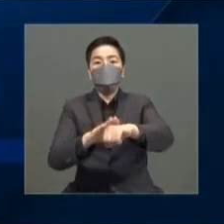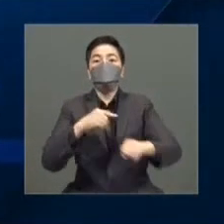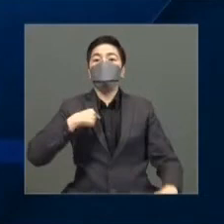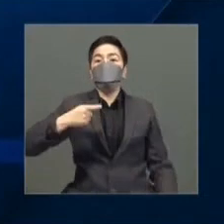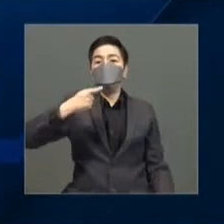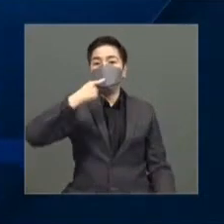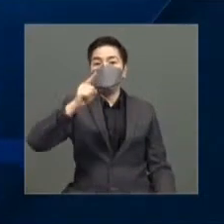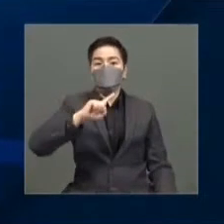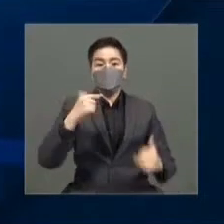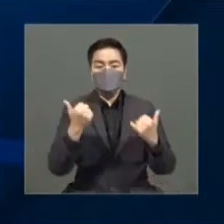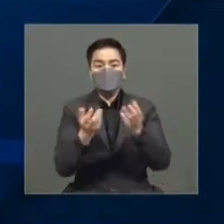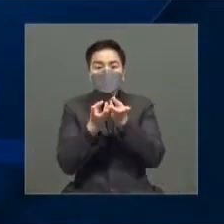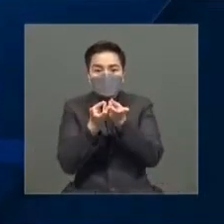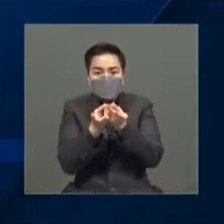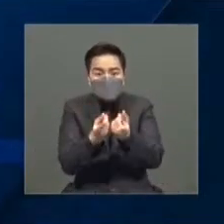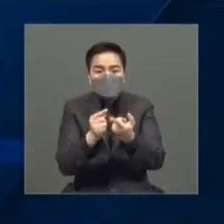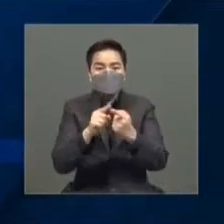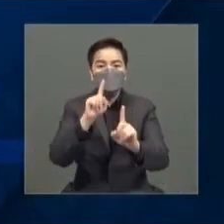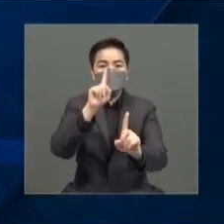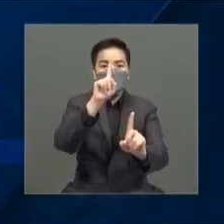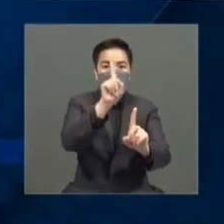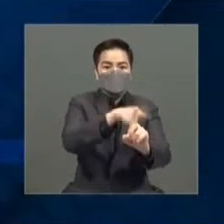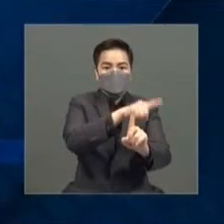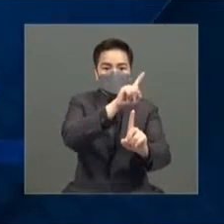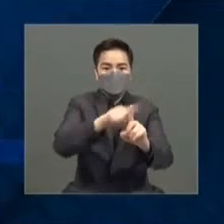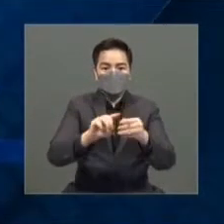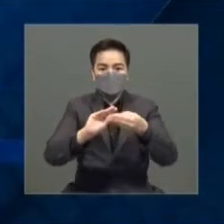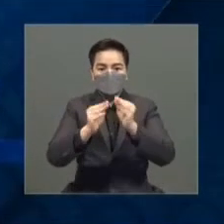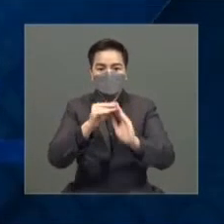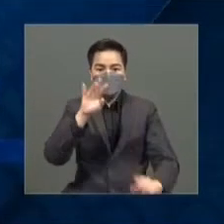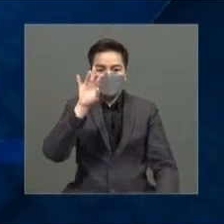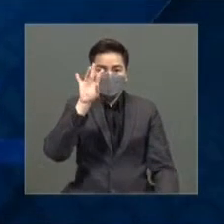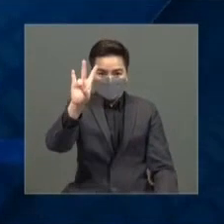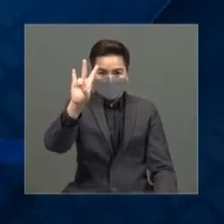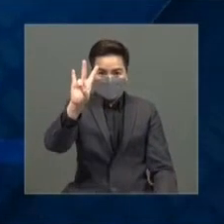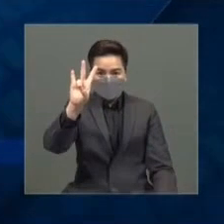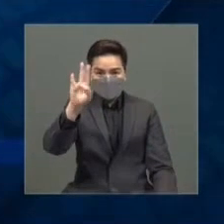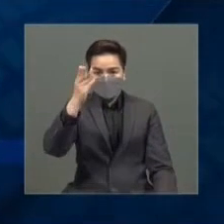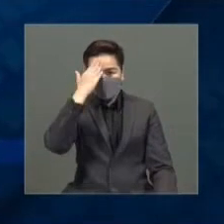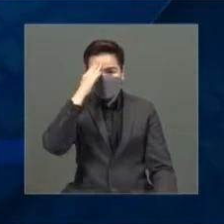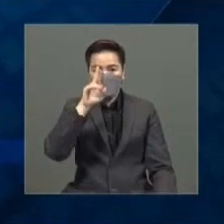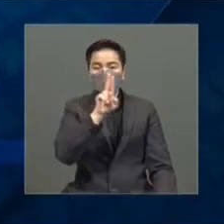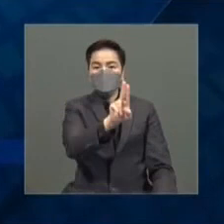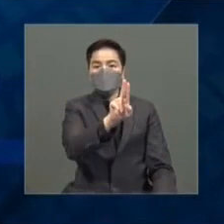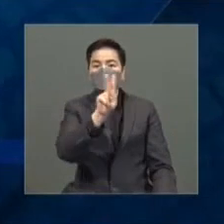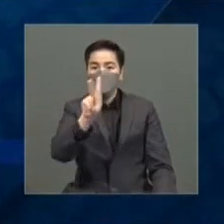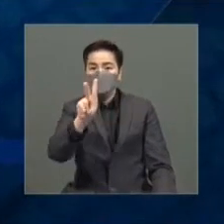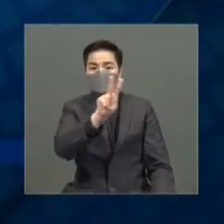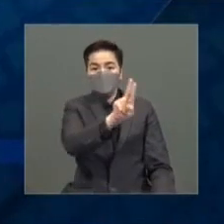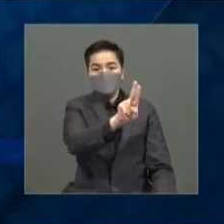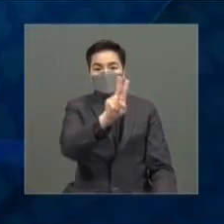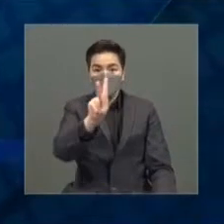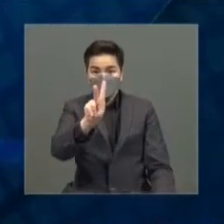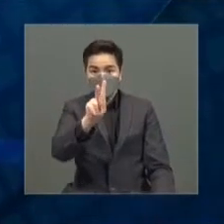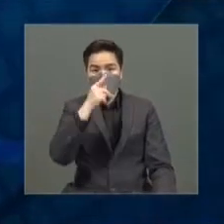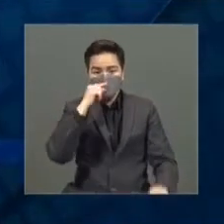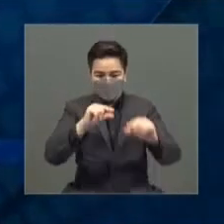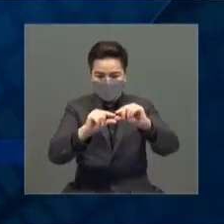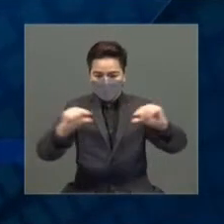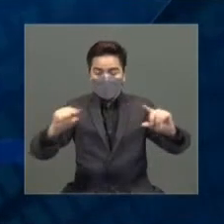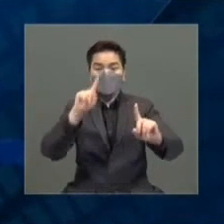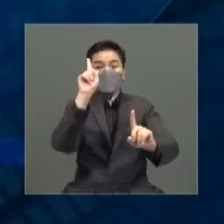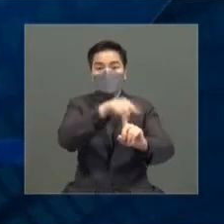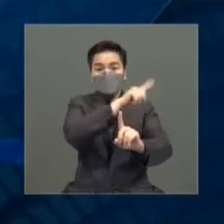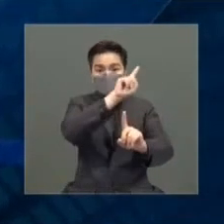คือตัวเลขของอังกฤษหมายเลข7ที่แสดงหน้าจอเป็น UK เนี่ยนะคะมีรายงานผู้ติด